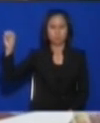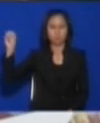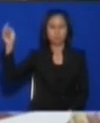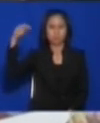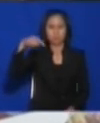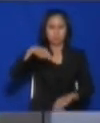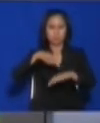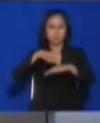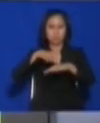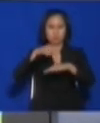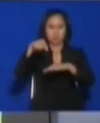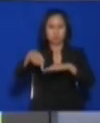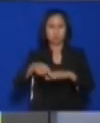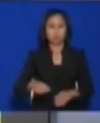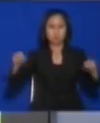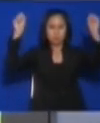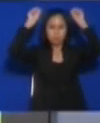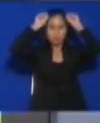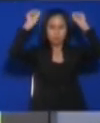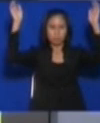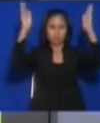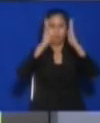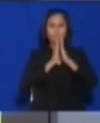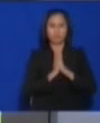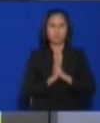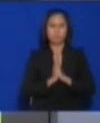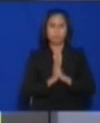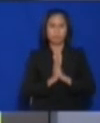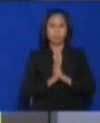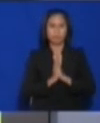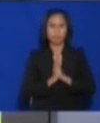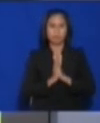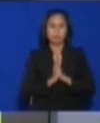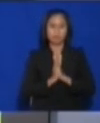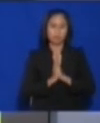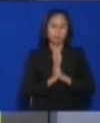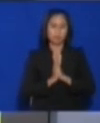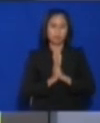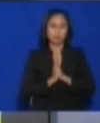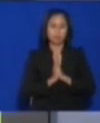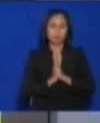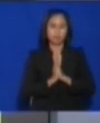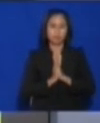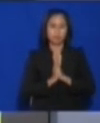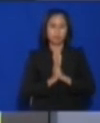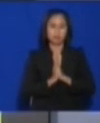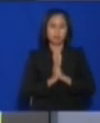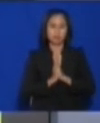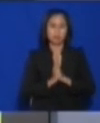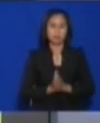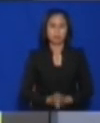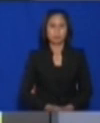assalamualaikum warahmatullah wabarakatuh salam sejahtera bagi kita semuanya